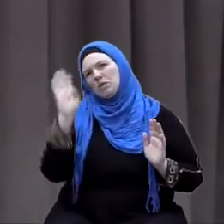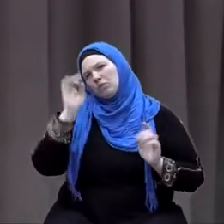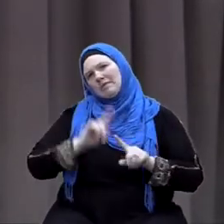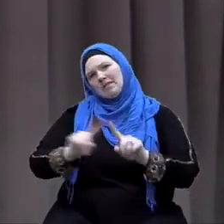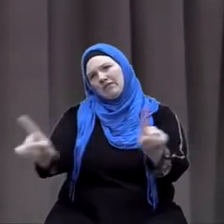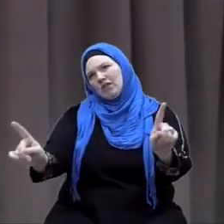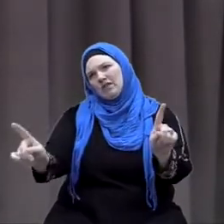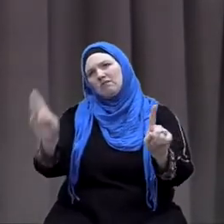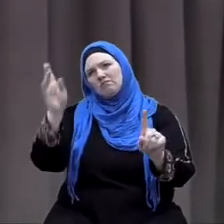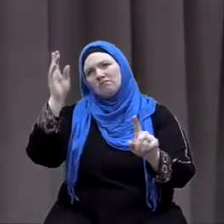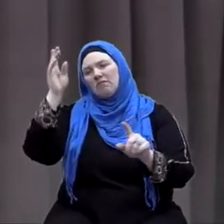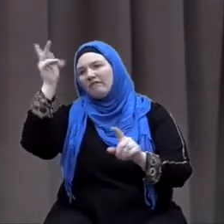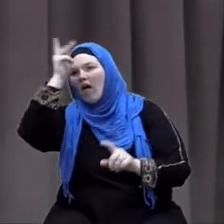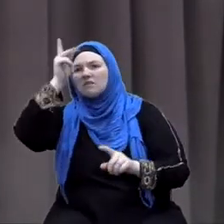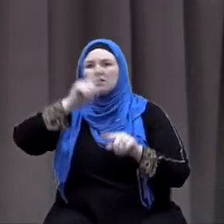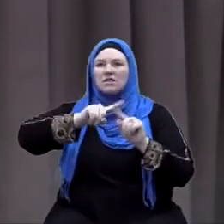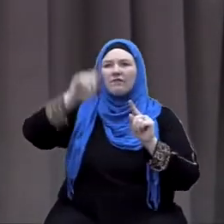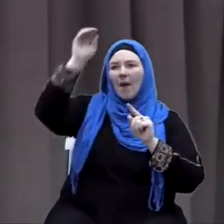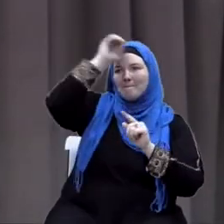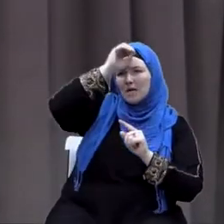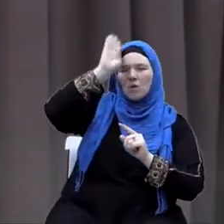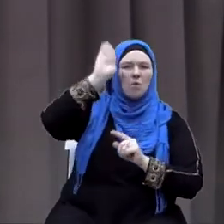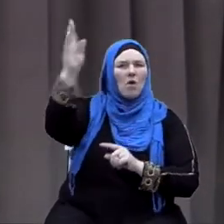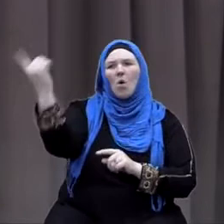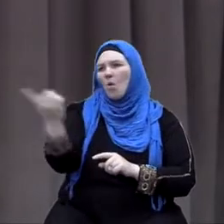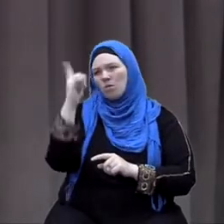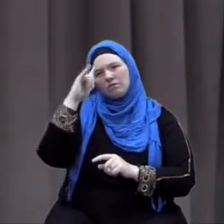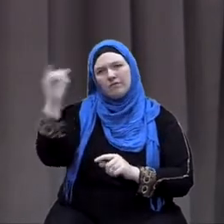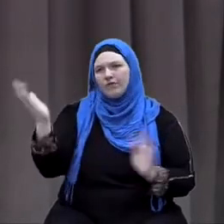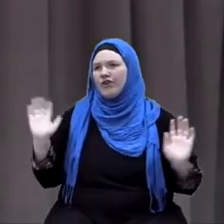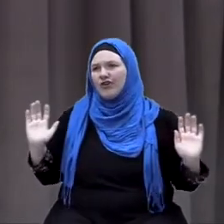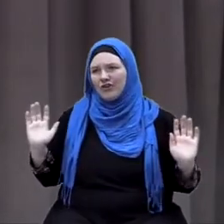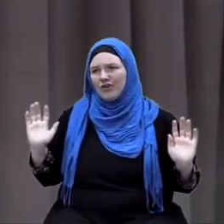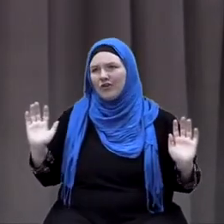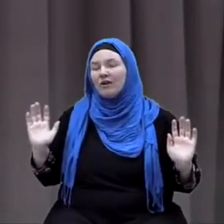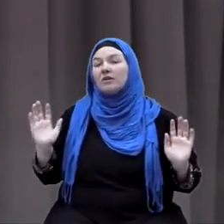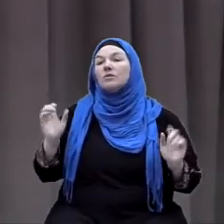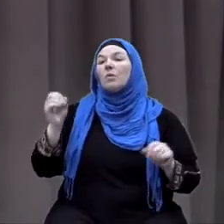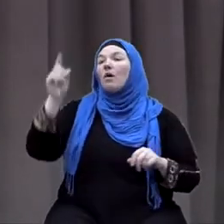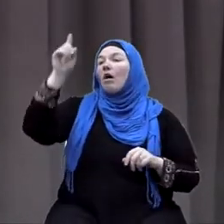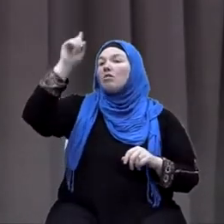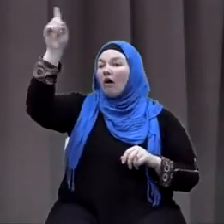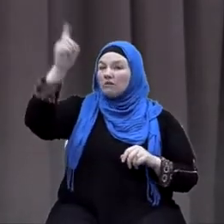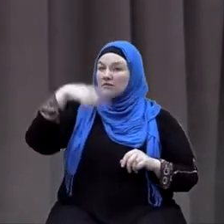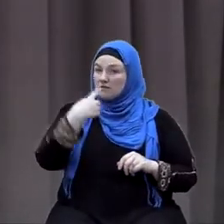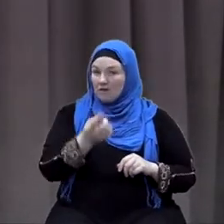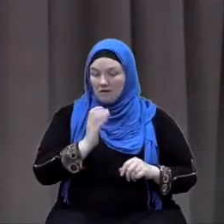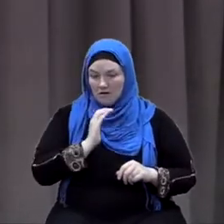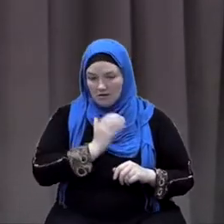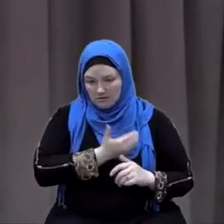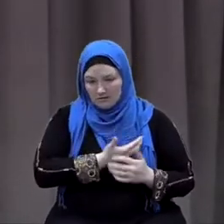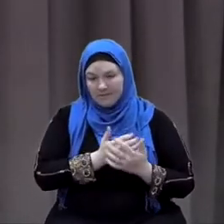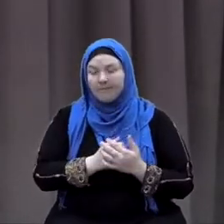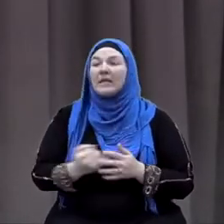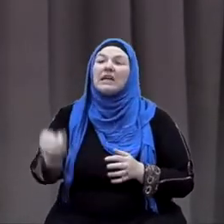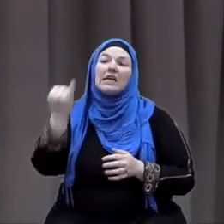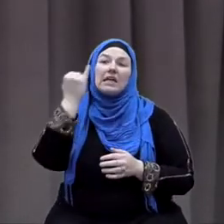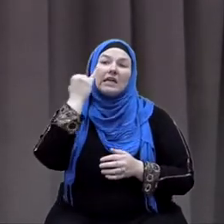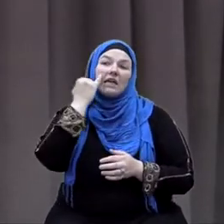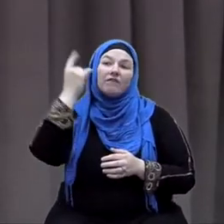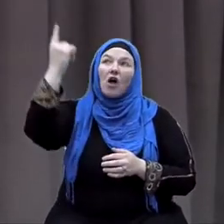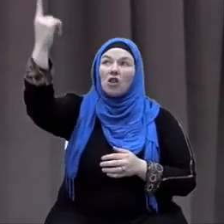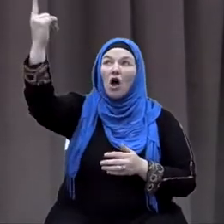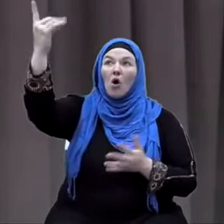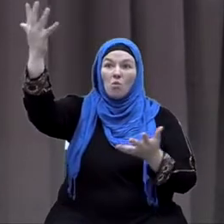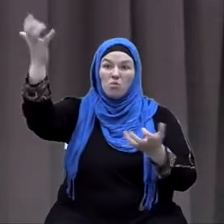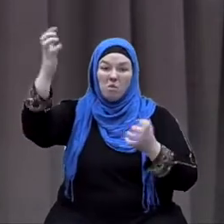مُخْتَلِفِينَ إِلَّا مَنْ رَحِمَ رَبُّكَ. اللهم ارحمنا. So Allah is telling us that if Allah had